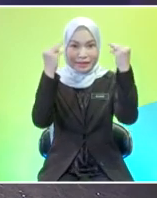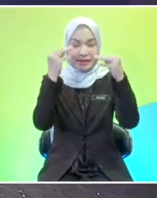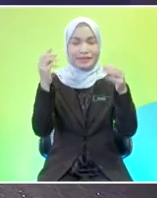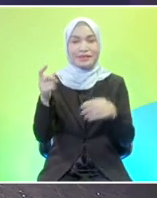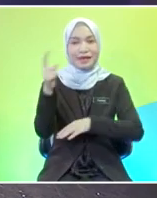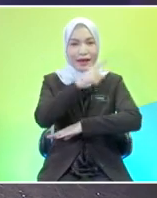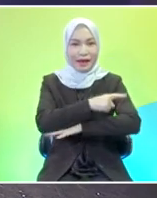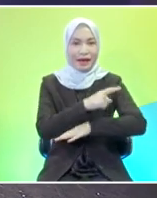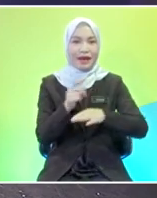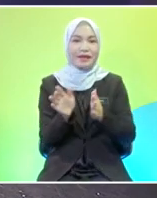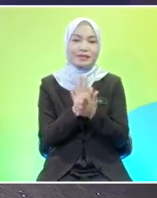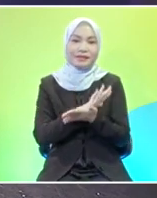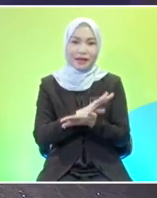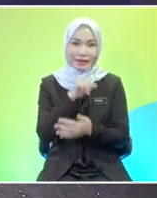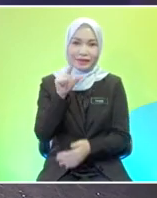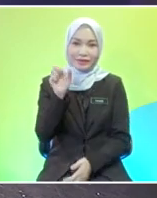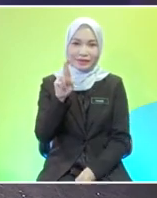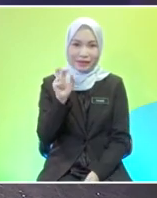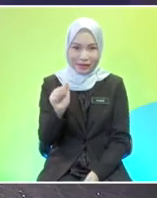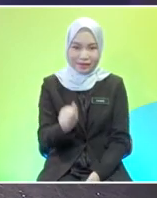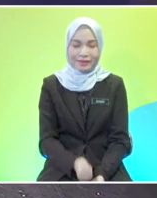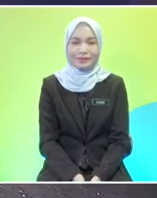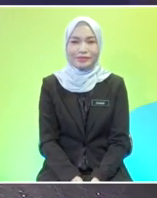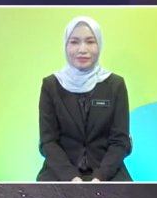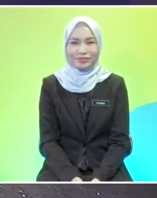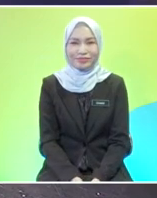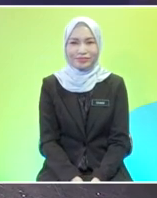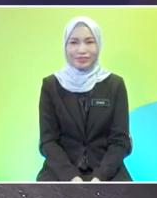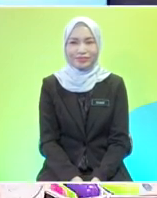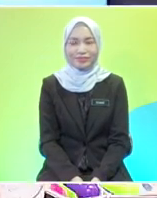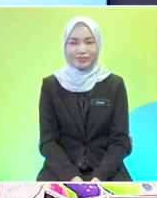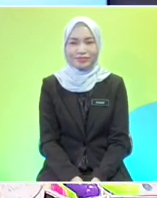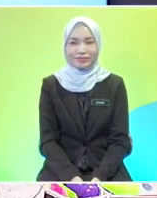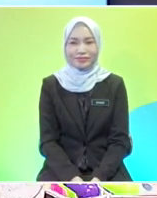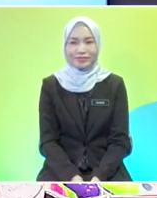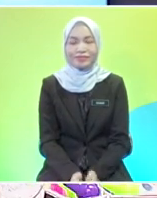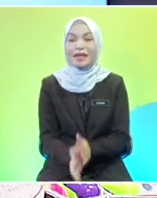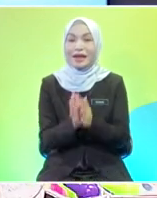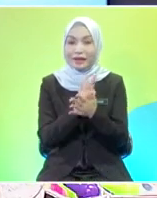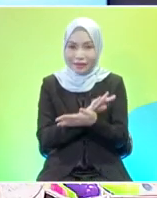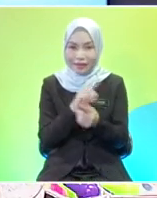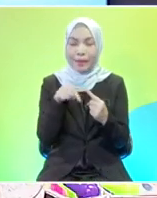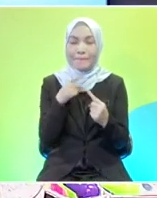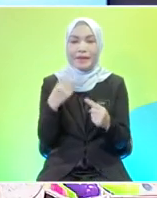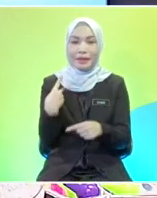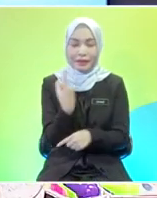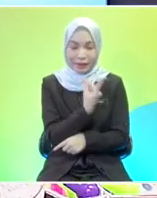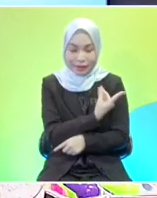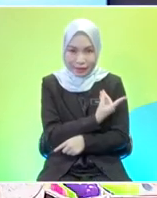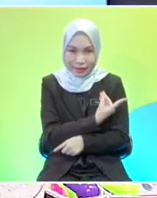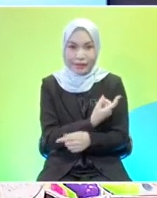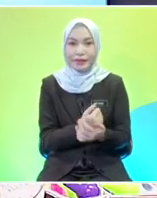yang kita tengok yuk jadi aku pilih Kita menyambut hari lahir nih Eh kita